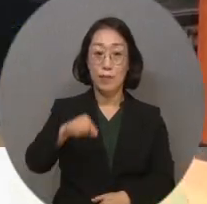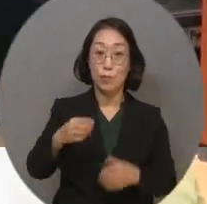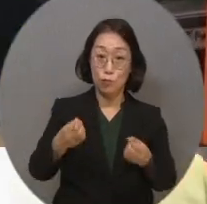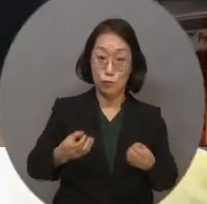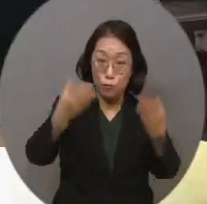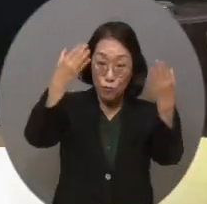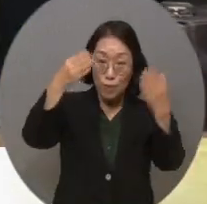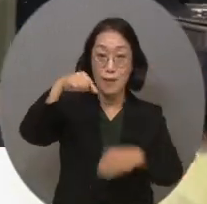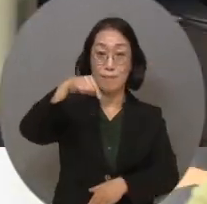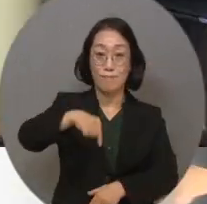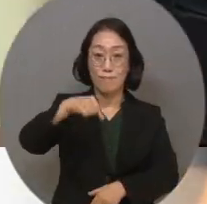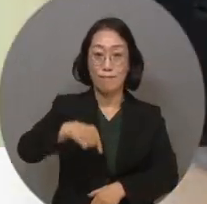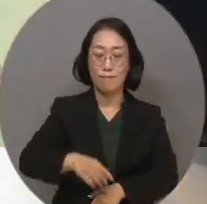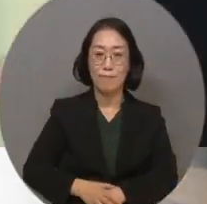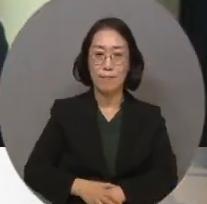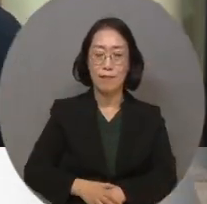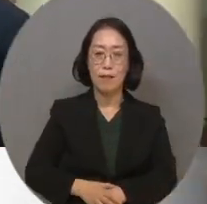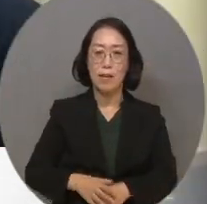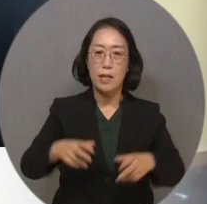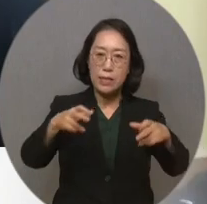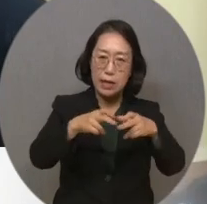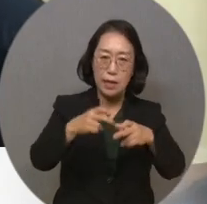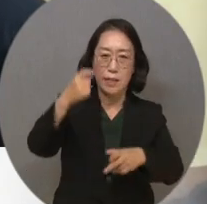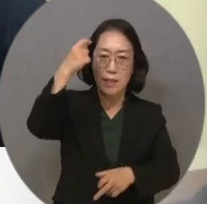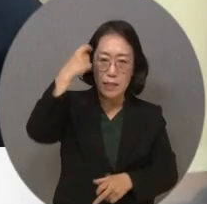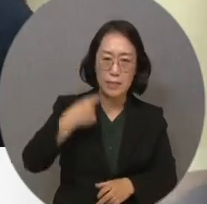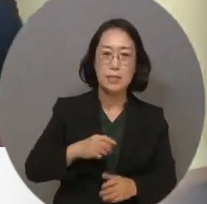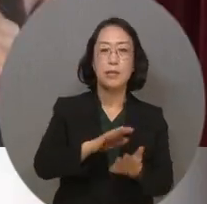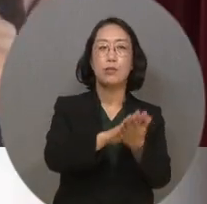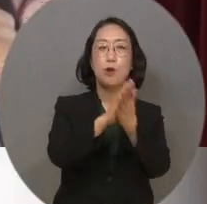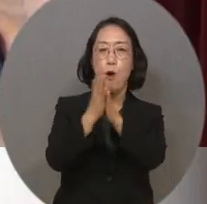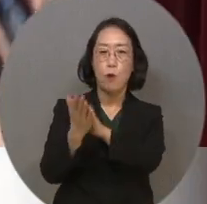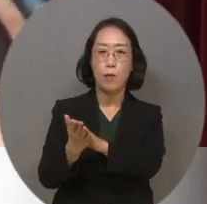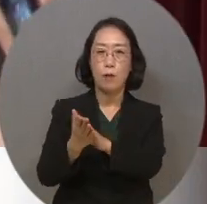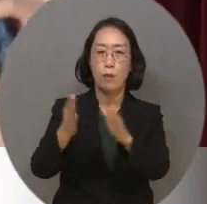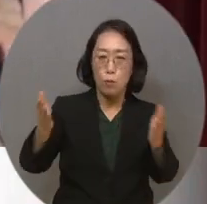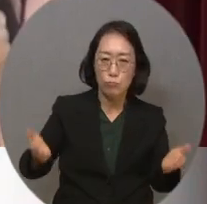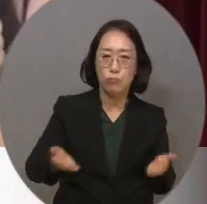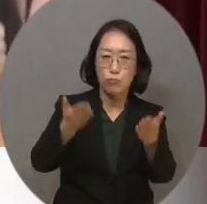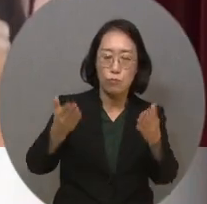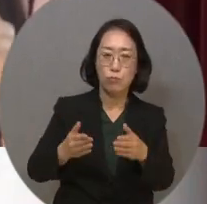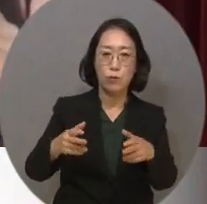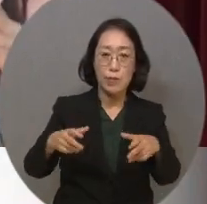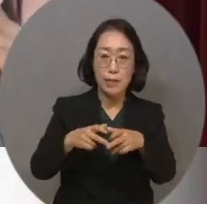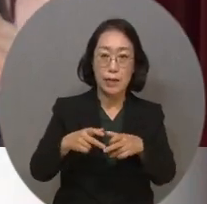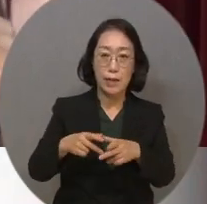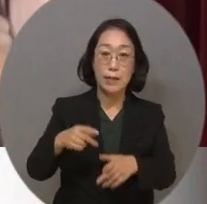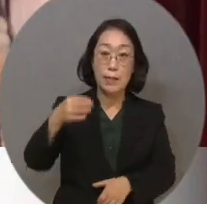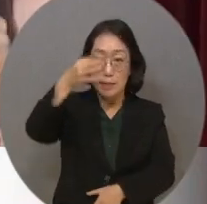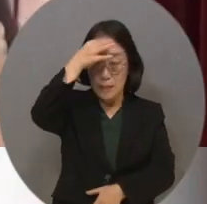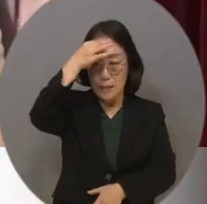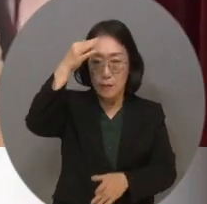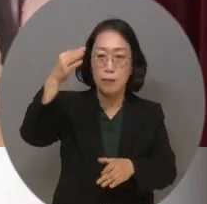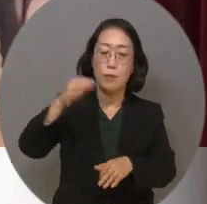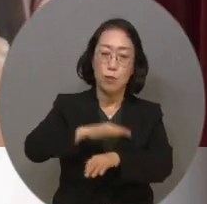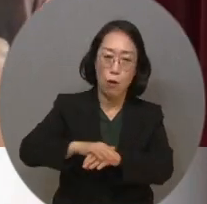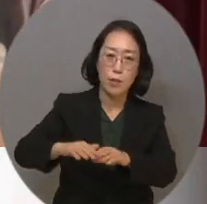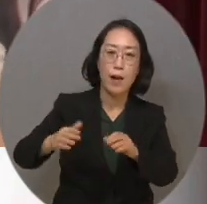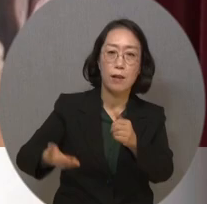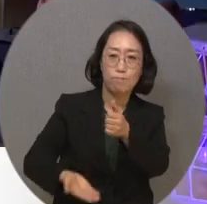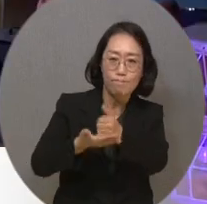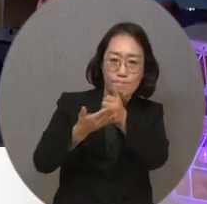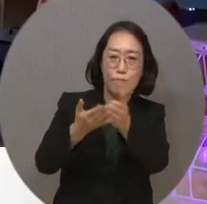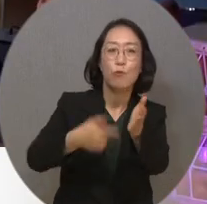장애인 예술제는 국민의 장애인에 대한 인식전환과 장애인의 재능을 고치시기 위 위해 만들어진